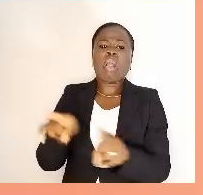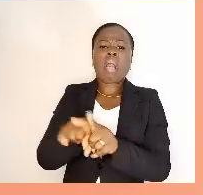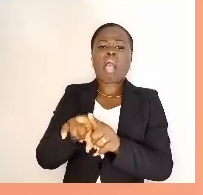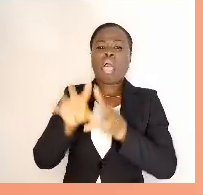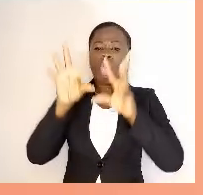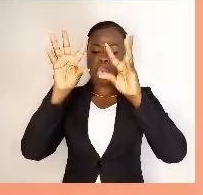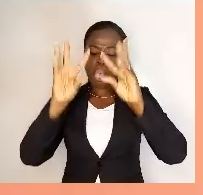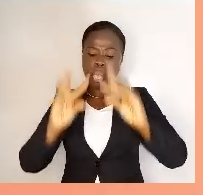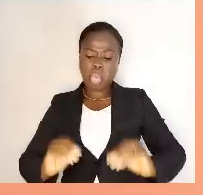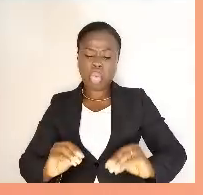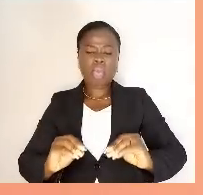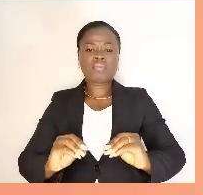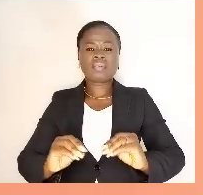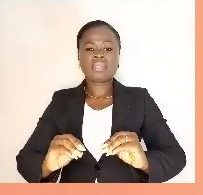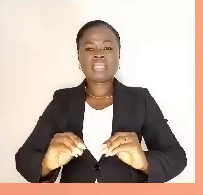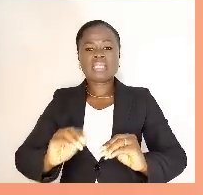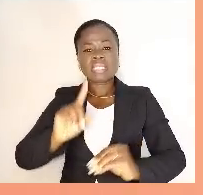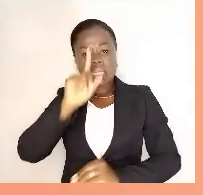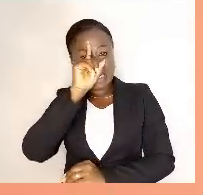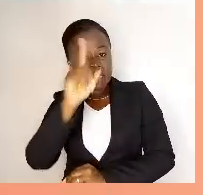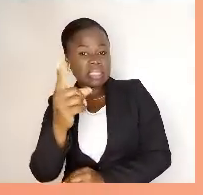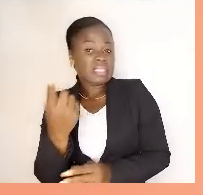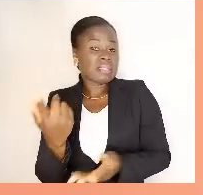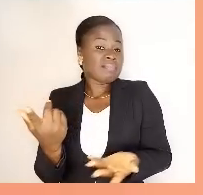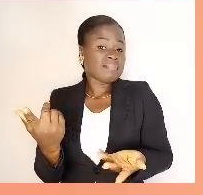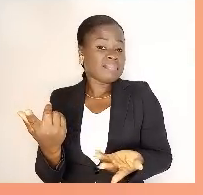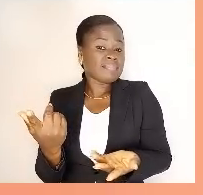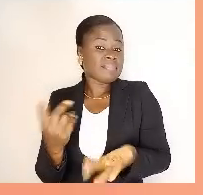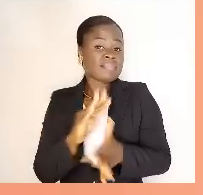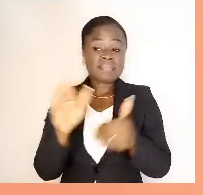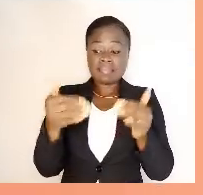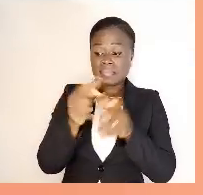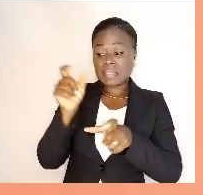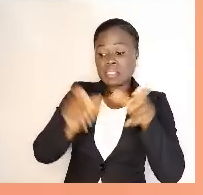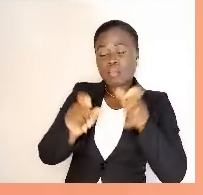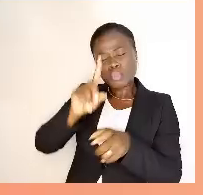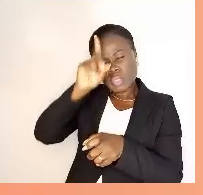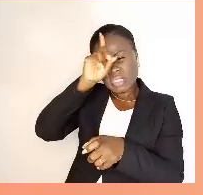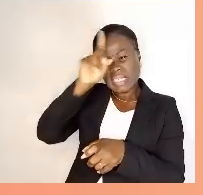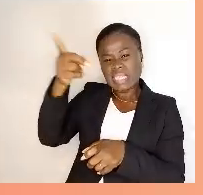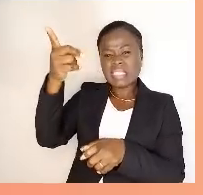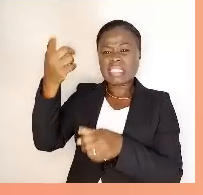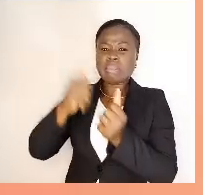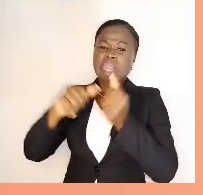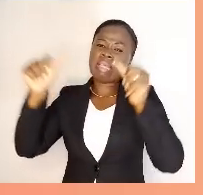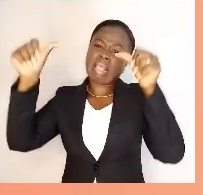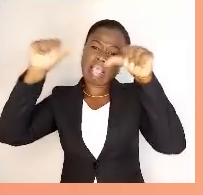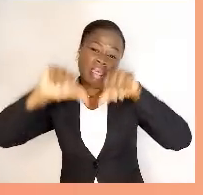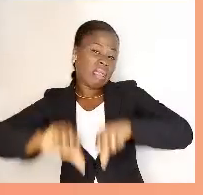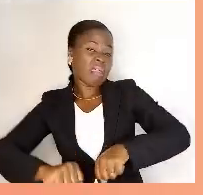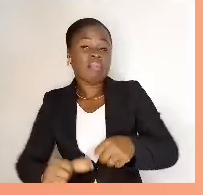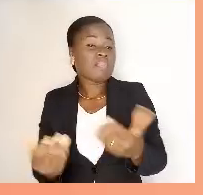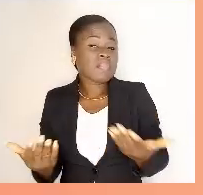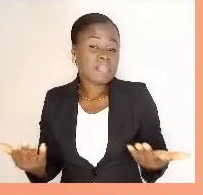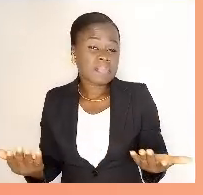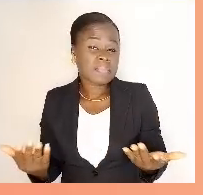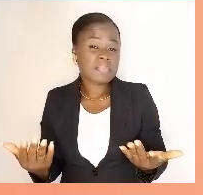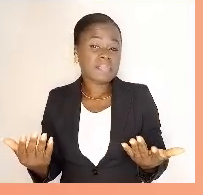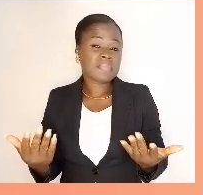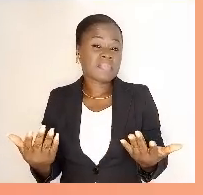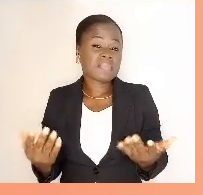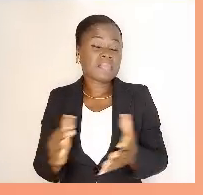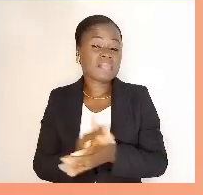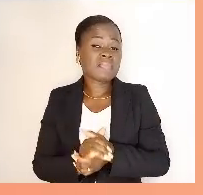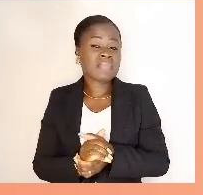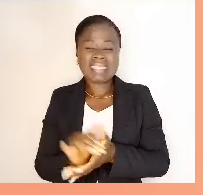pour éteindre la lumière du savoir, réduire au silence notre élite et notre relève